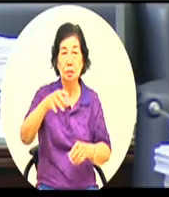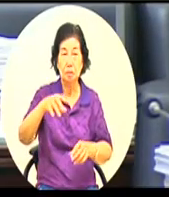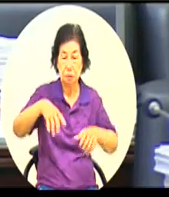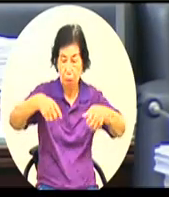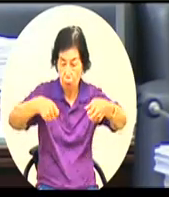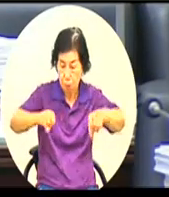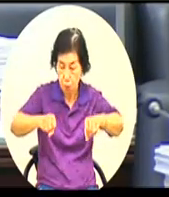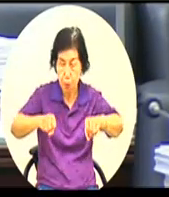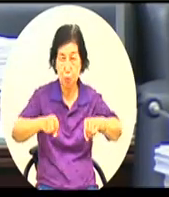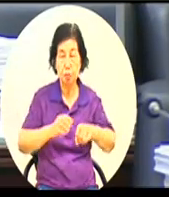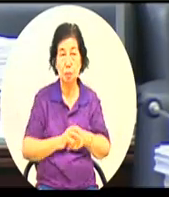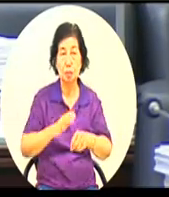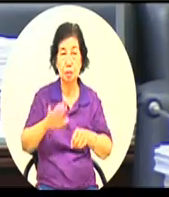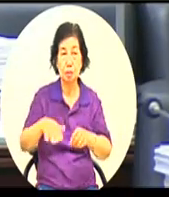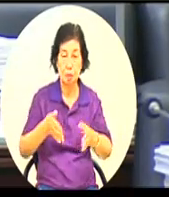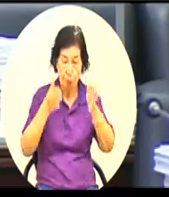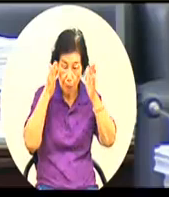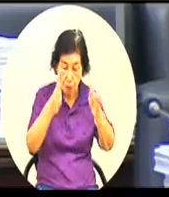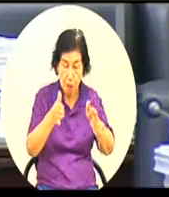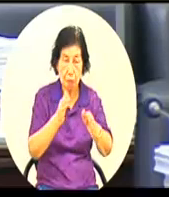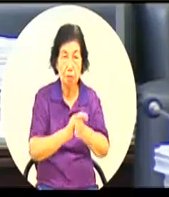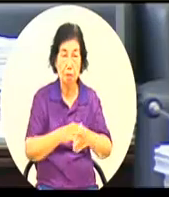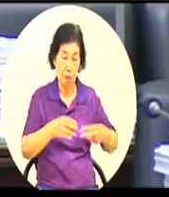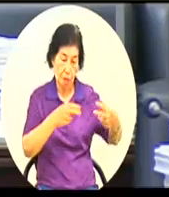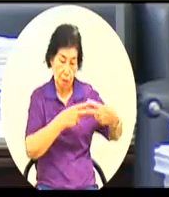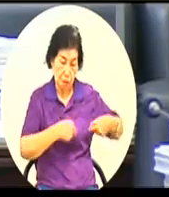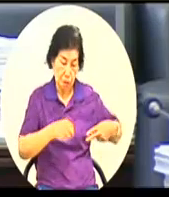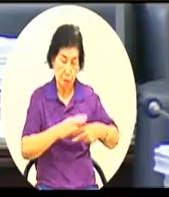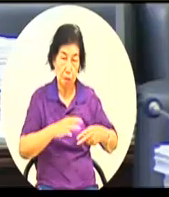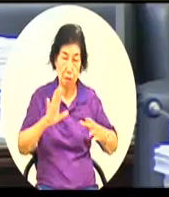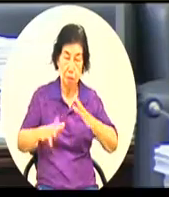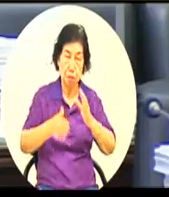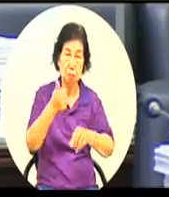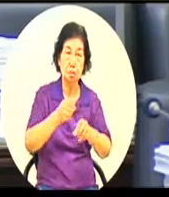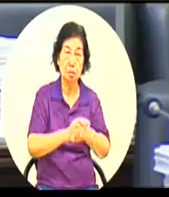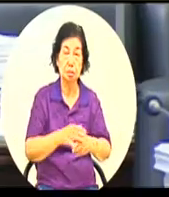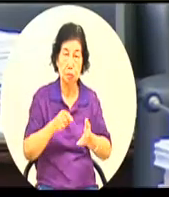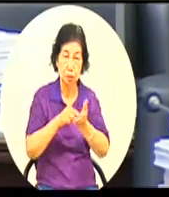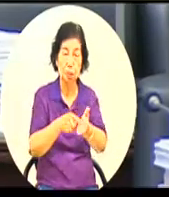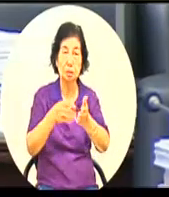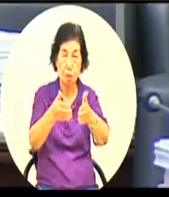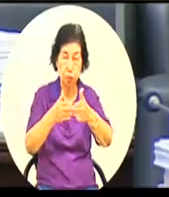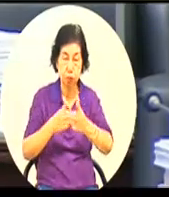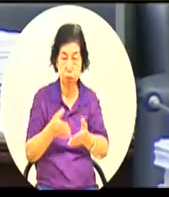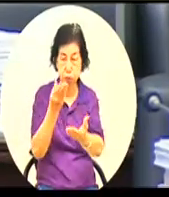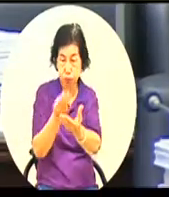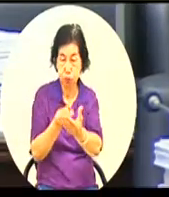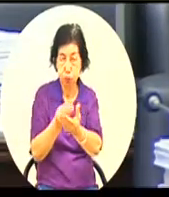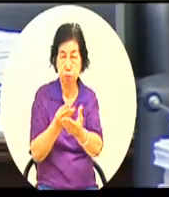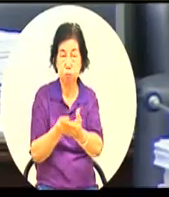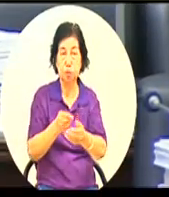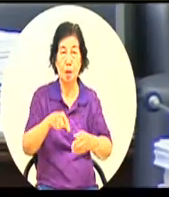你甲蔡英文讨，啊，高雄市的空气品质，就真正这机车，啊，占大面，